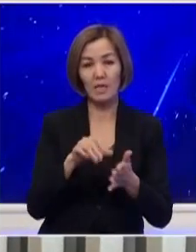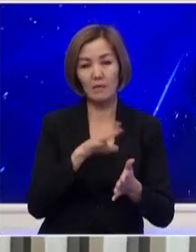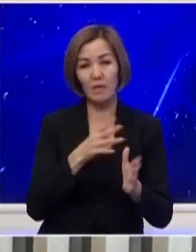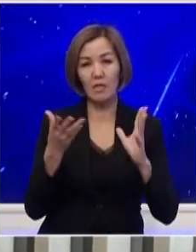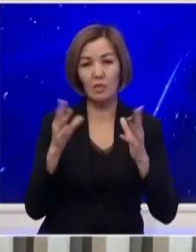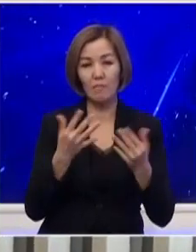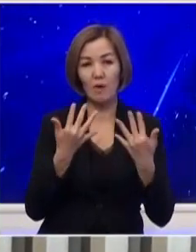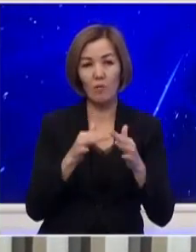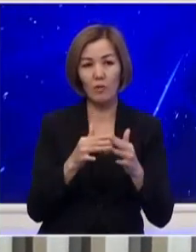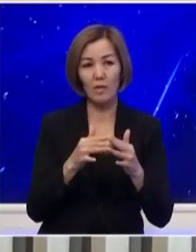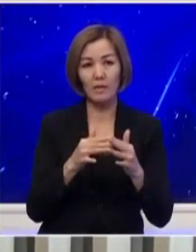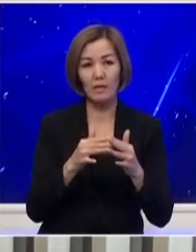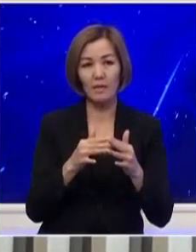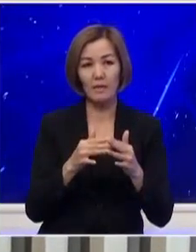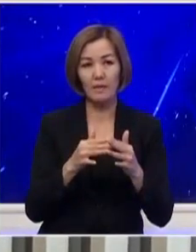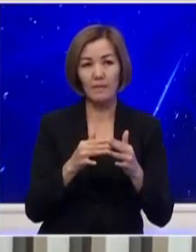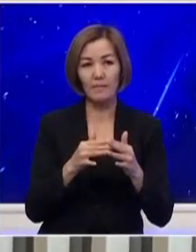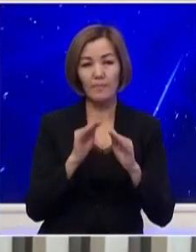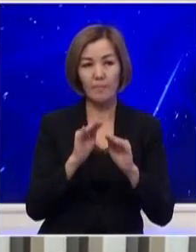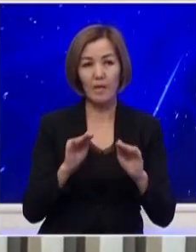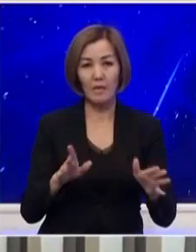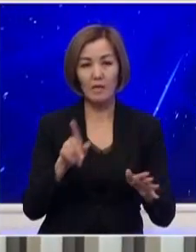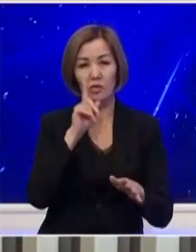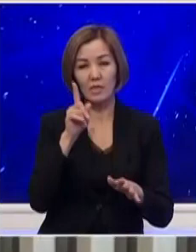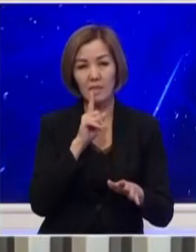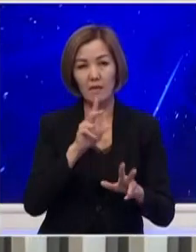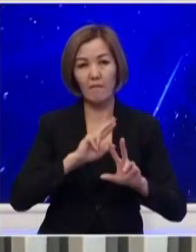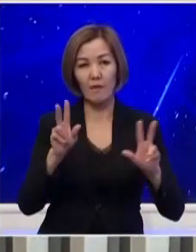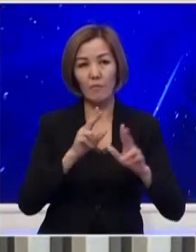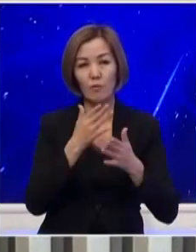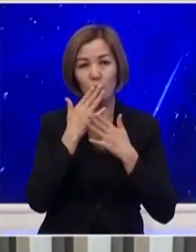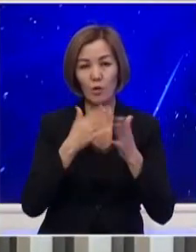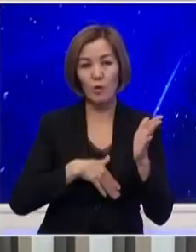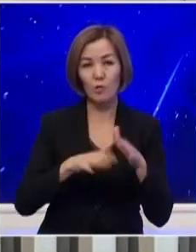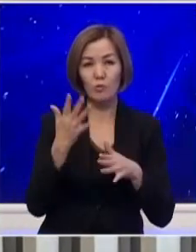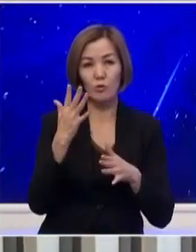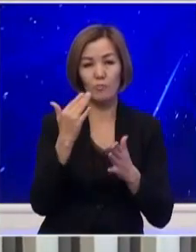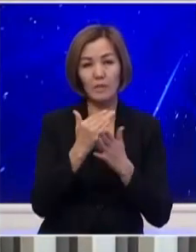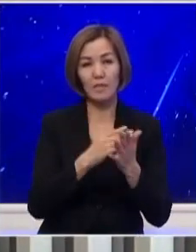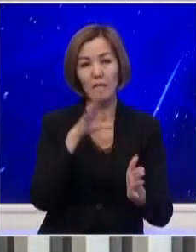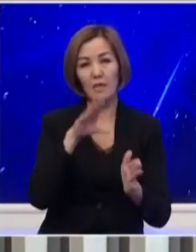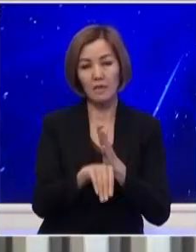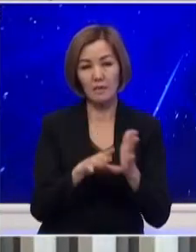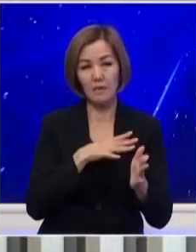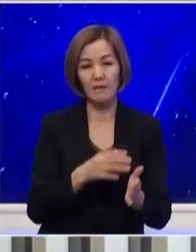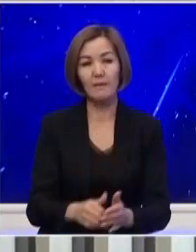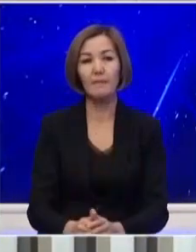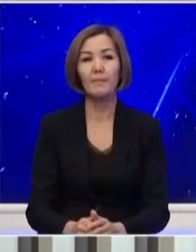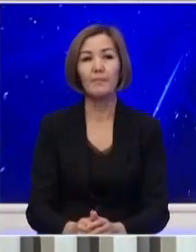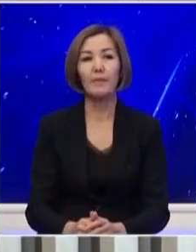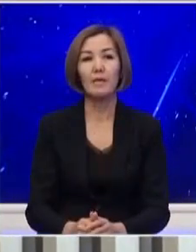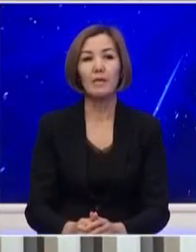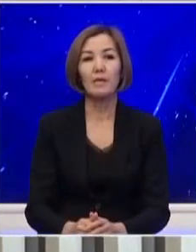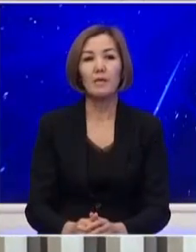осы ауылдың балалары үздік бесіктен көрініп,